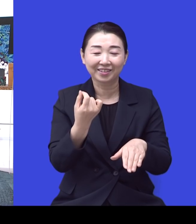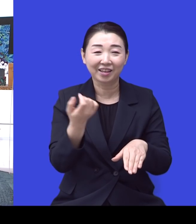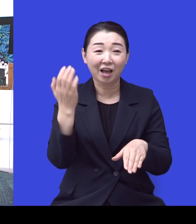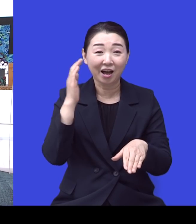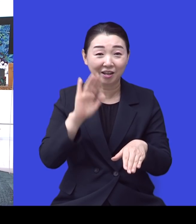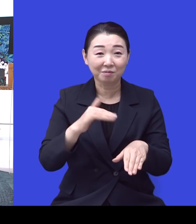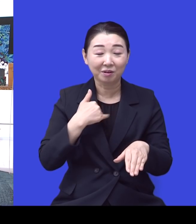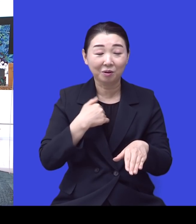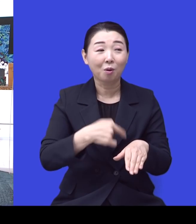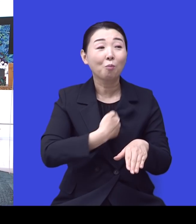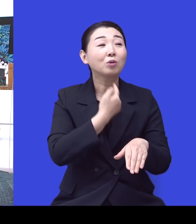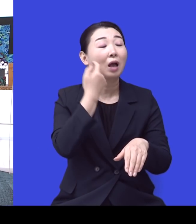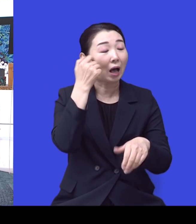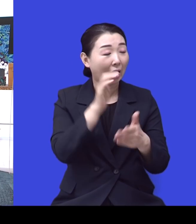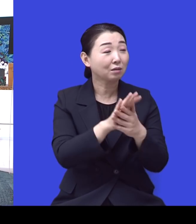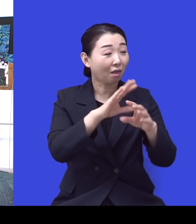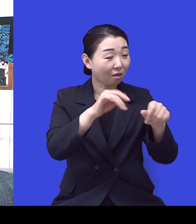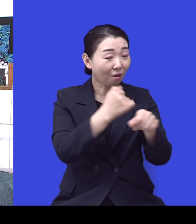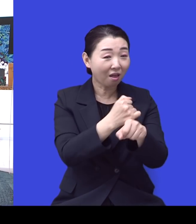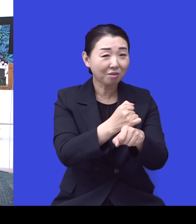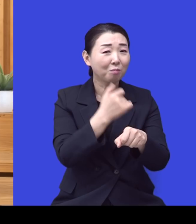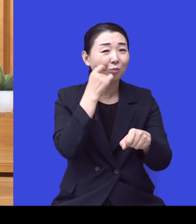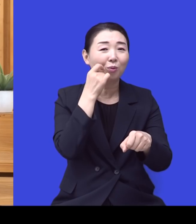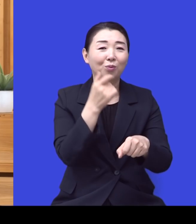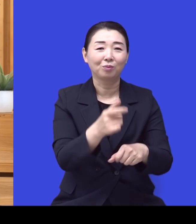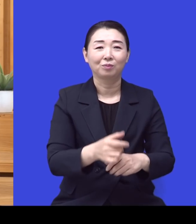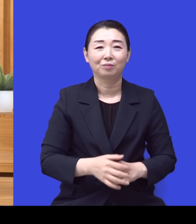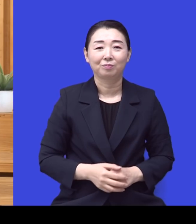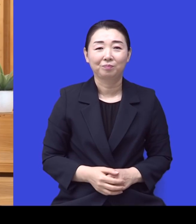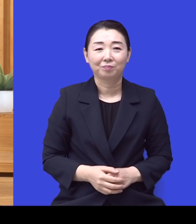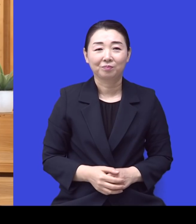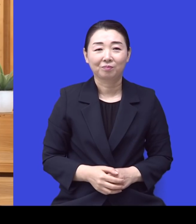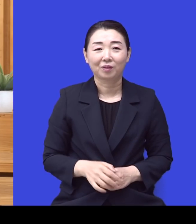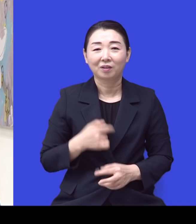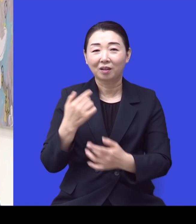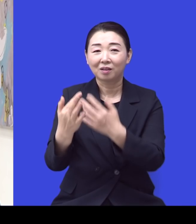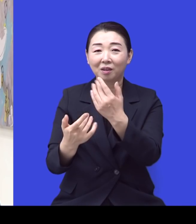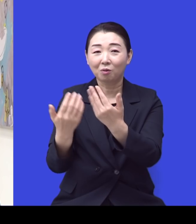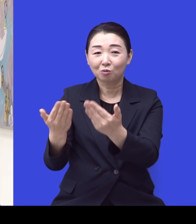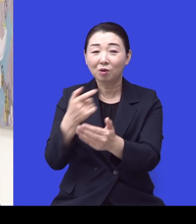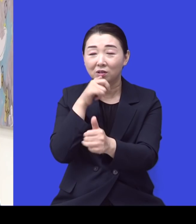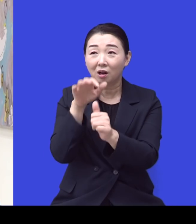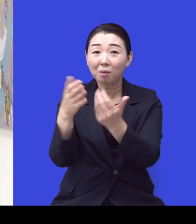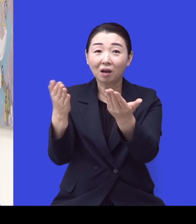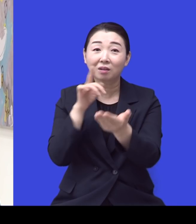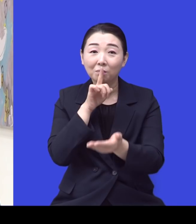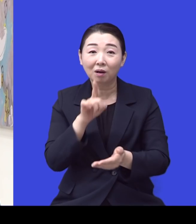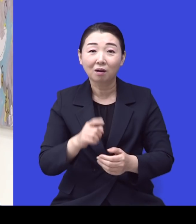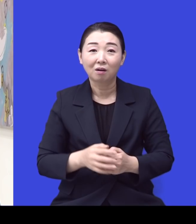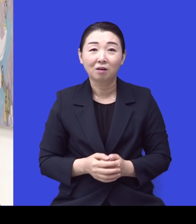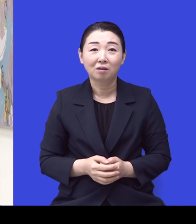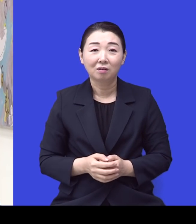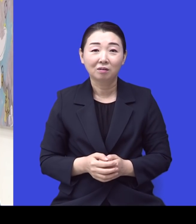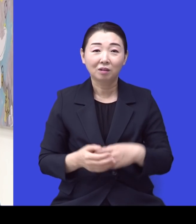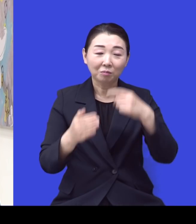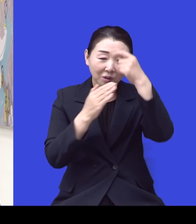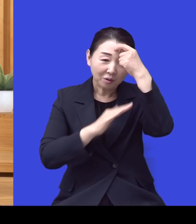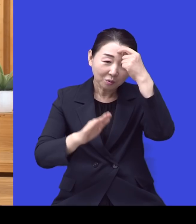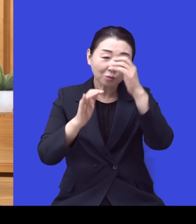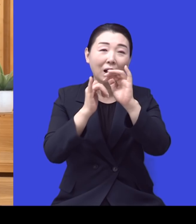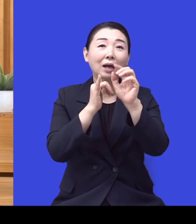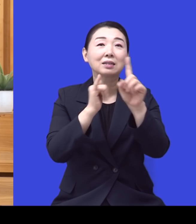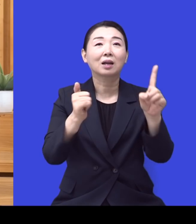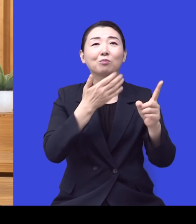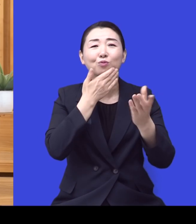절대 그건 자기가 해라. 그렇지만 못 하시는 거예요. 그래서 저한테 태워주면 세례를 받겠다고. 근데 교인 한 명이 너무